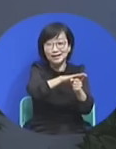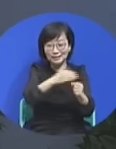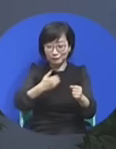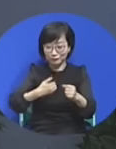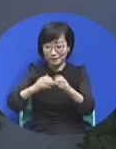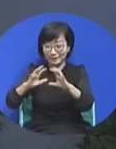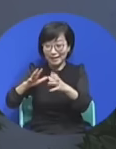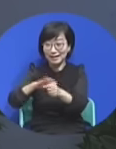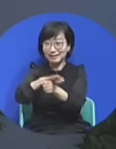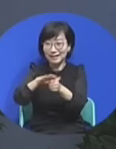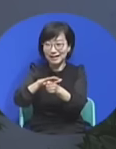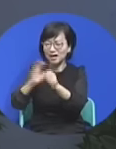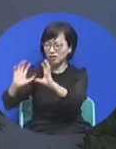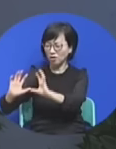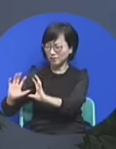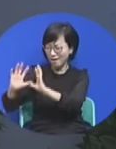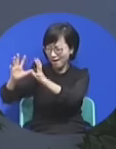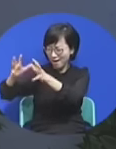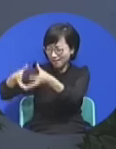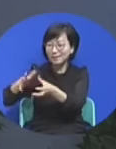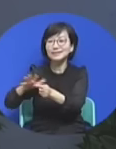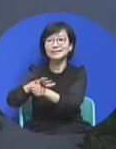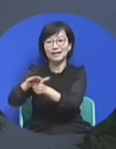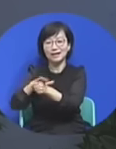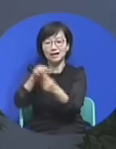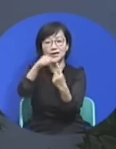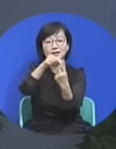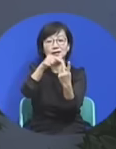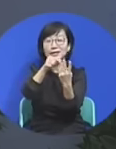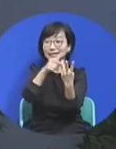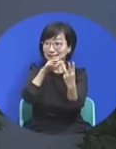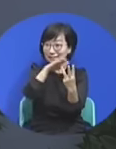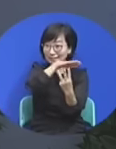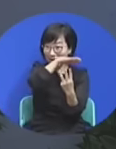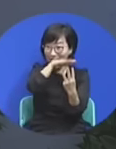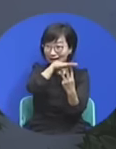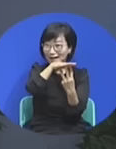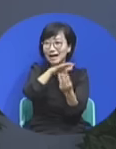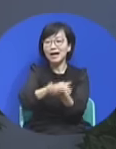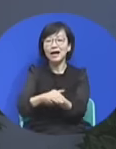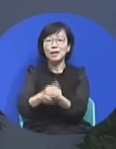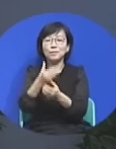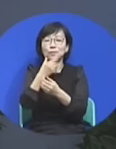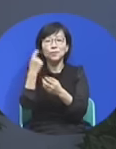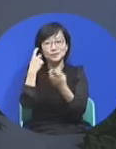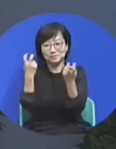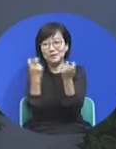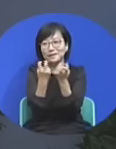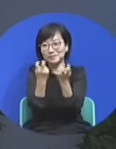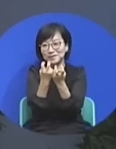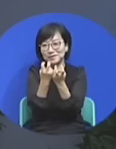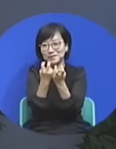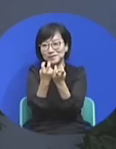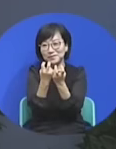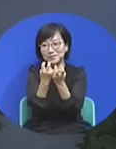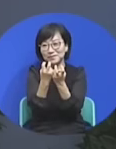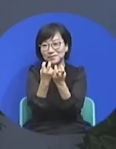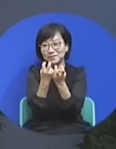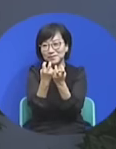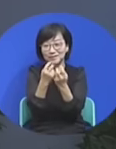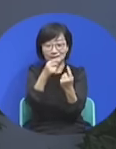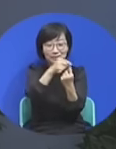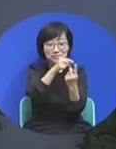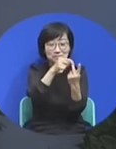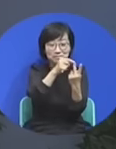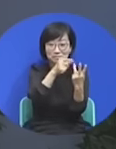세 개가 복음의 방법입니다. These three things are the method of the gospel. 네, 이거하고 안 맞는 것은 틀린 겁니다. And everything contrary to